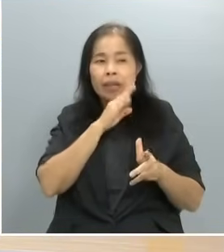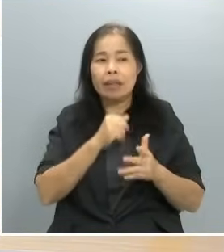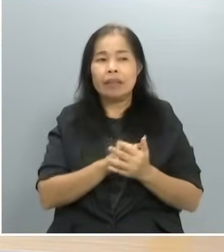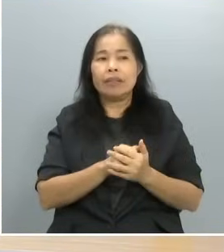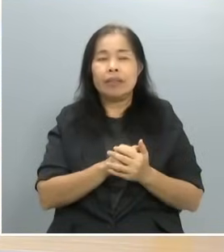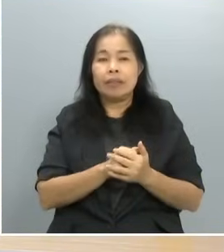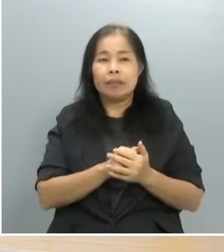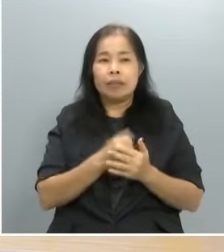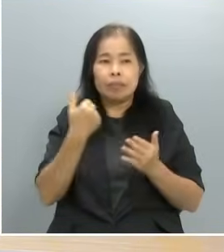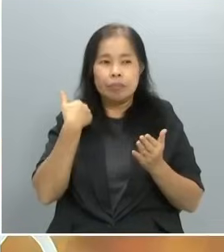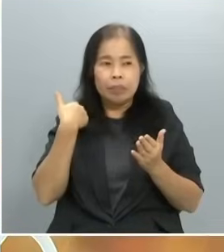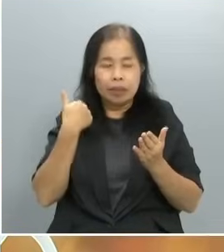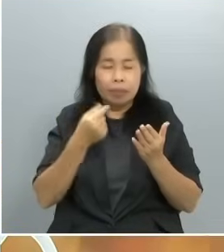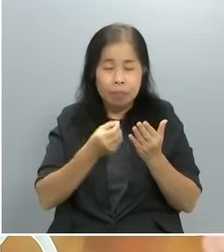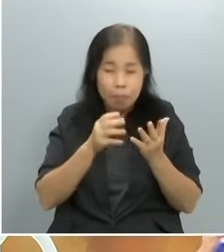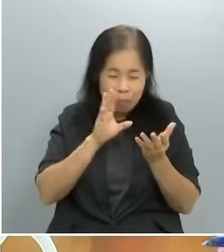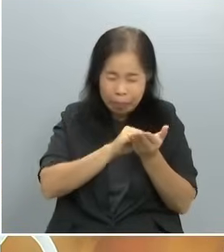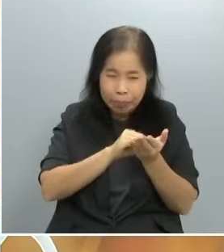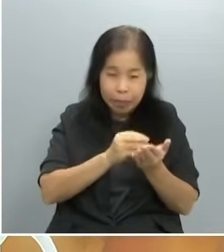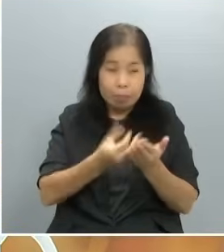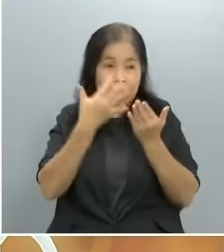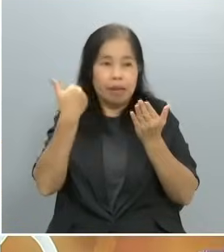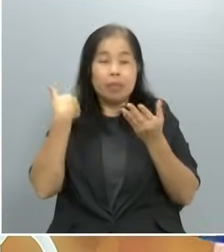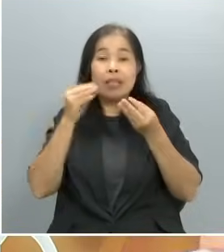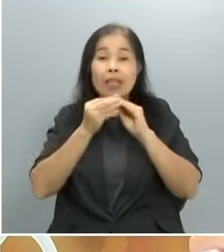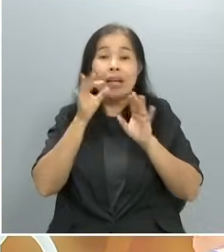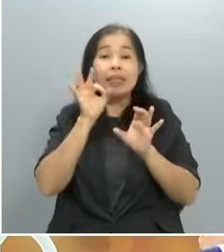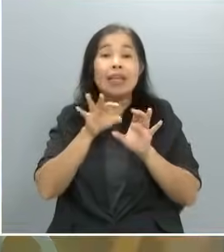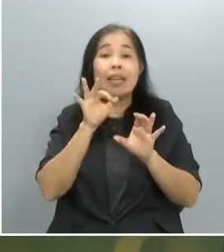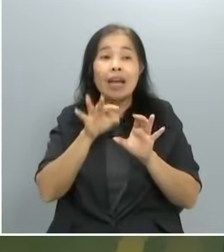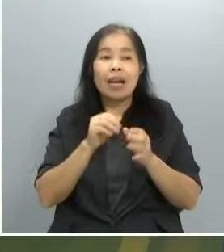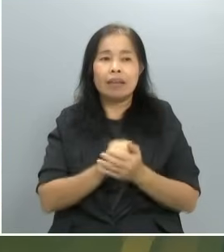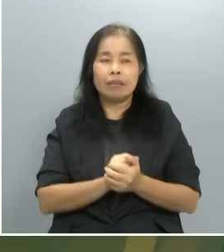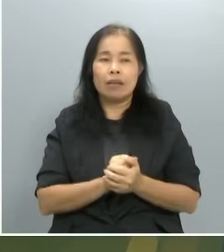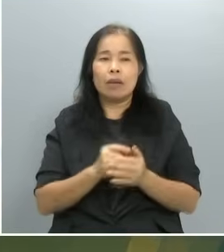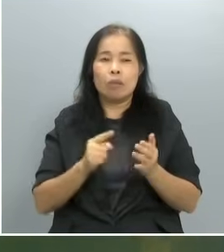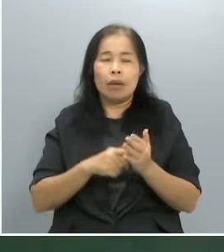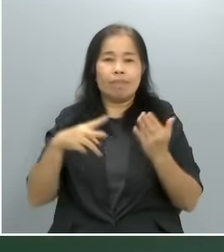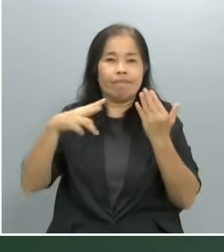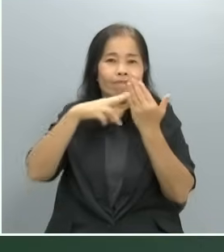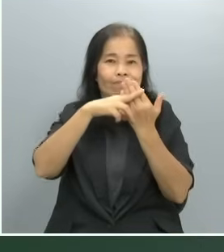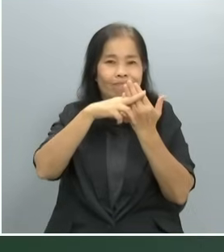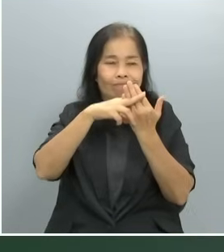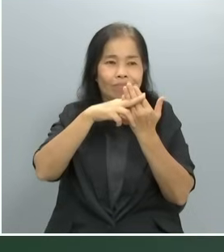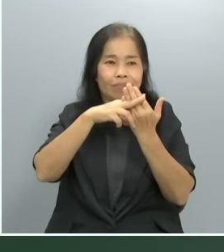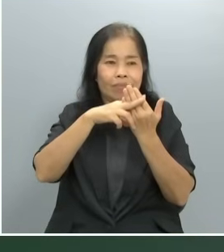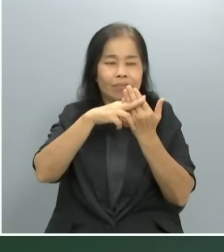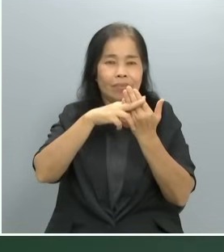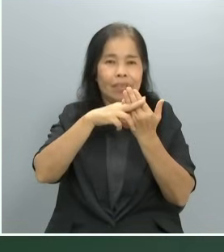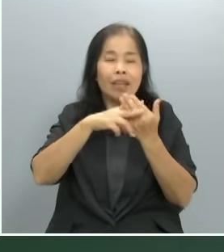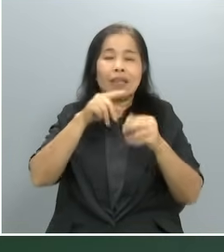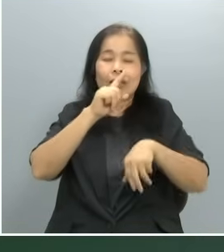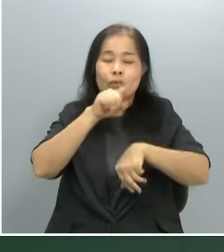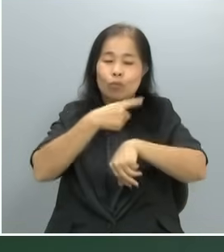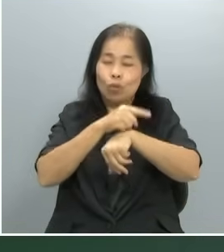แจ้งเบอร์ขึ้นมาอีกทีนึงเบอร์ธนาคารเขาจะอายัดทันทีให้ 12เอ่อ 72ชม